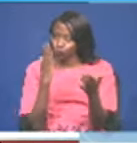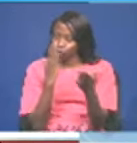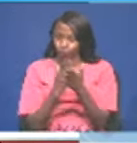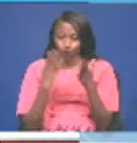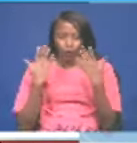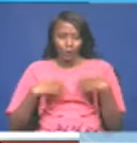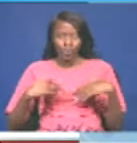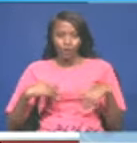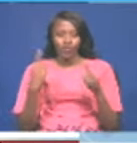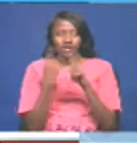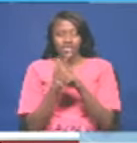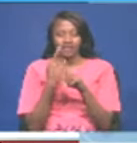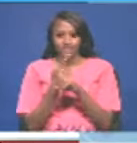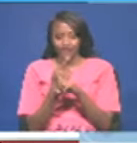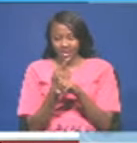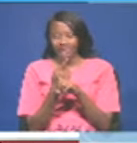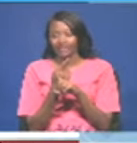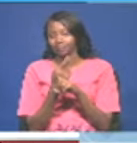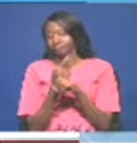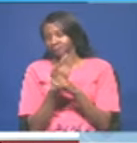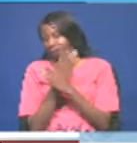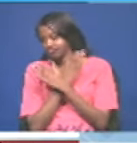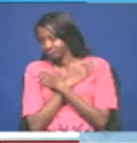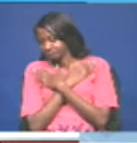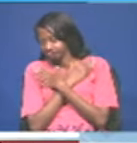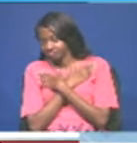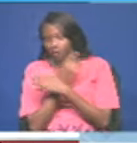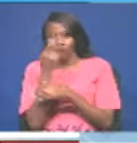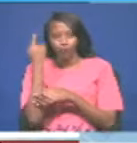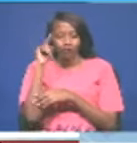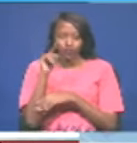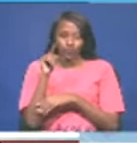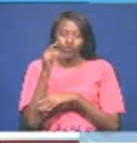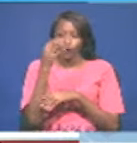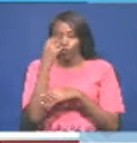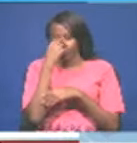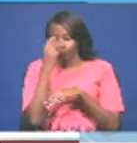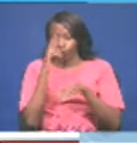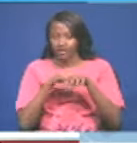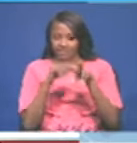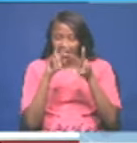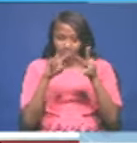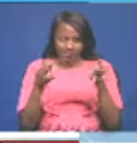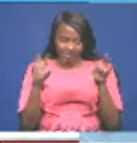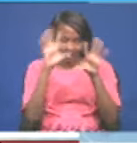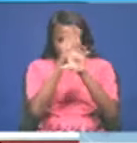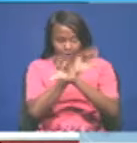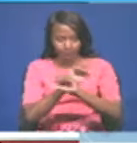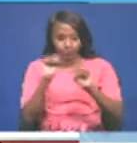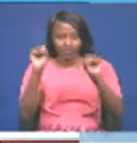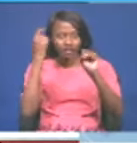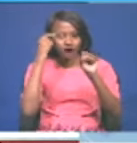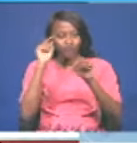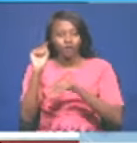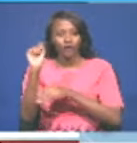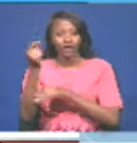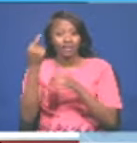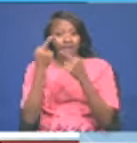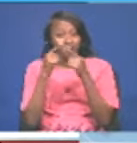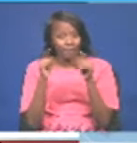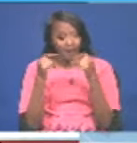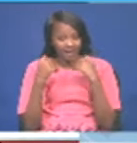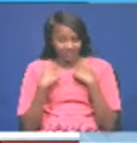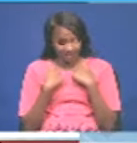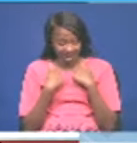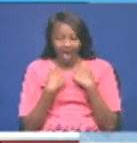William Ruto walioandamana nao katika safari yake ya kutafuta uongozi wa taifa hili. Miongoni mwa mawaziri 22 walioteuliwa